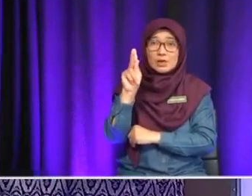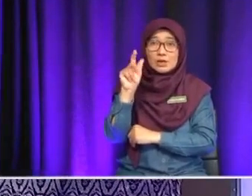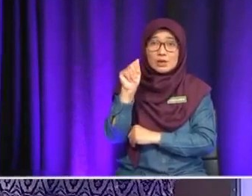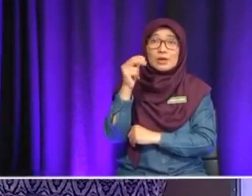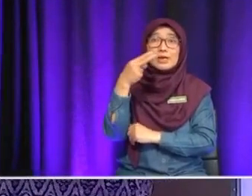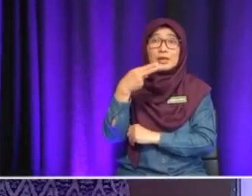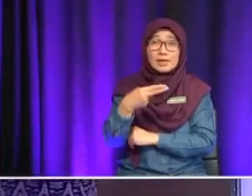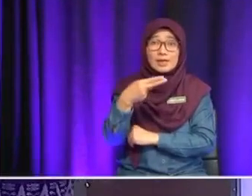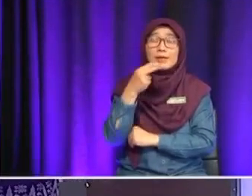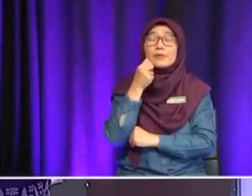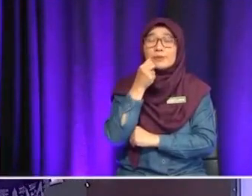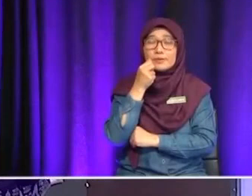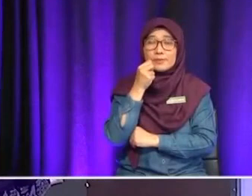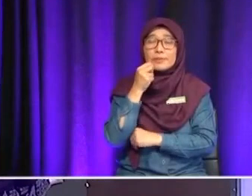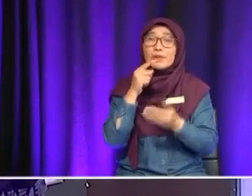ialah